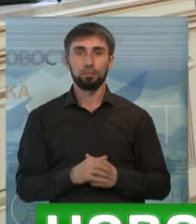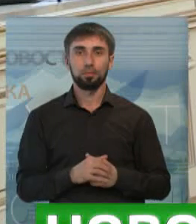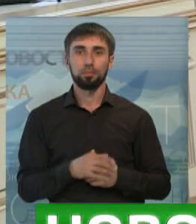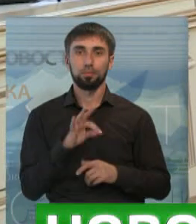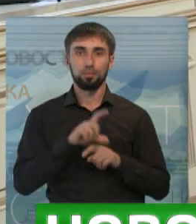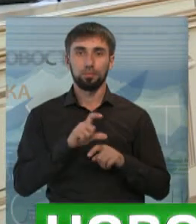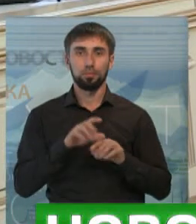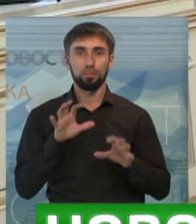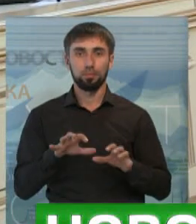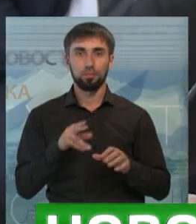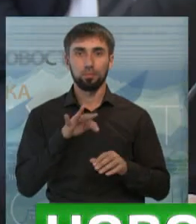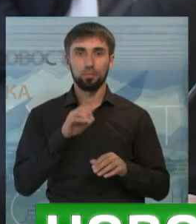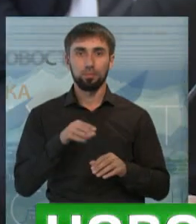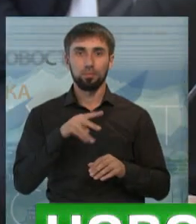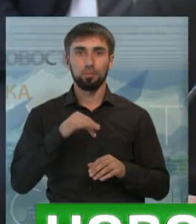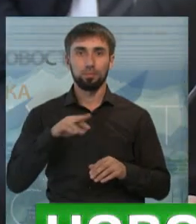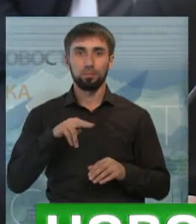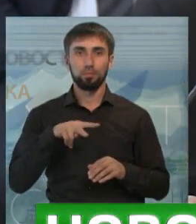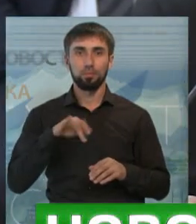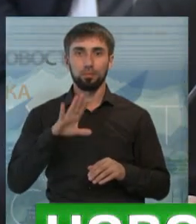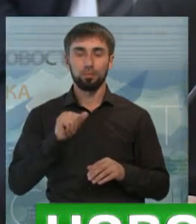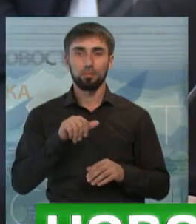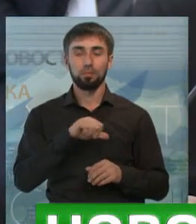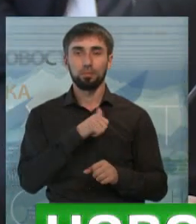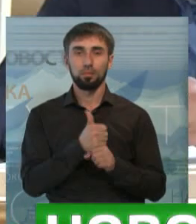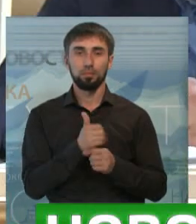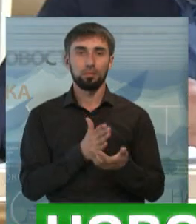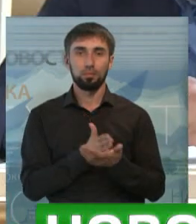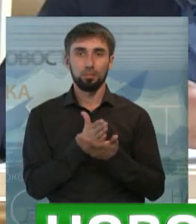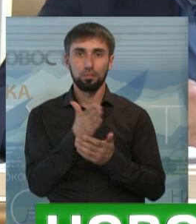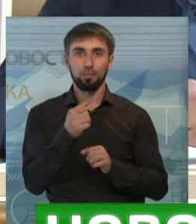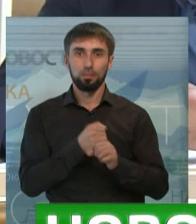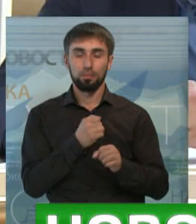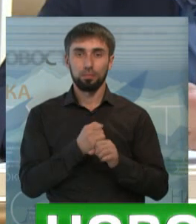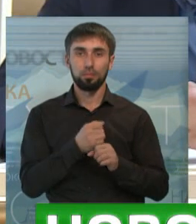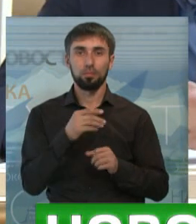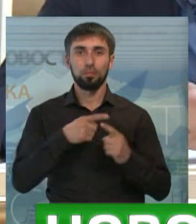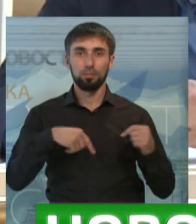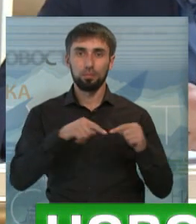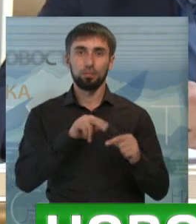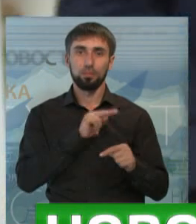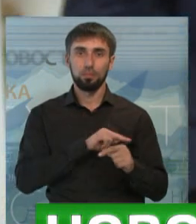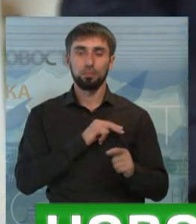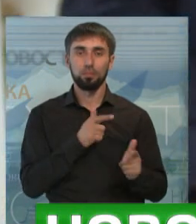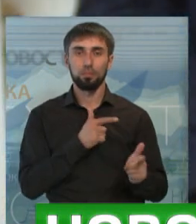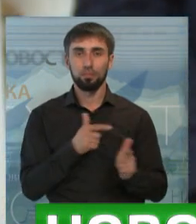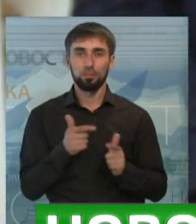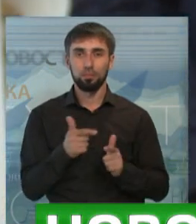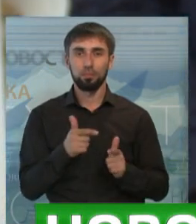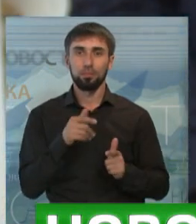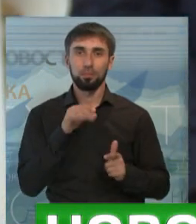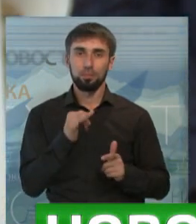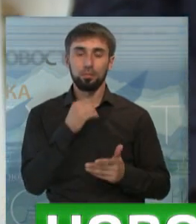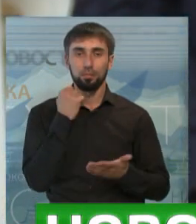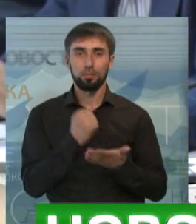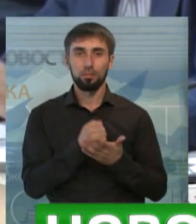по словам председателя комитета леди и плевы одним из основных направлений деятельности ведомства является организация работ по подготовке согласованию и утверждению